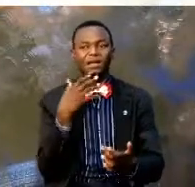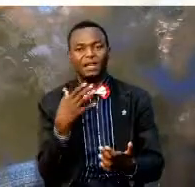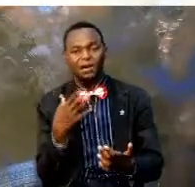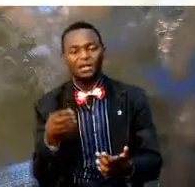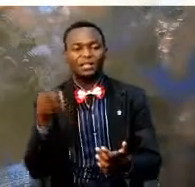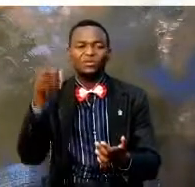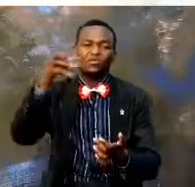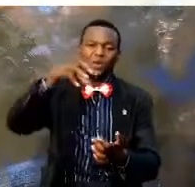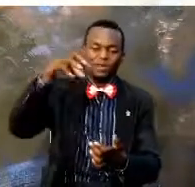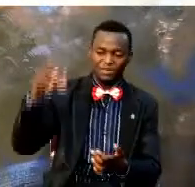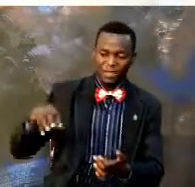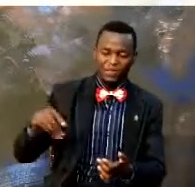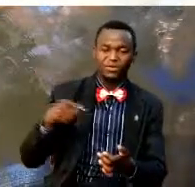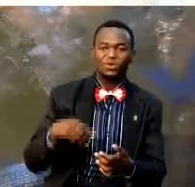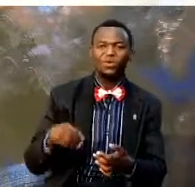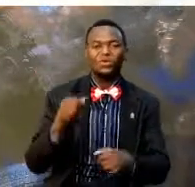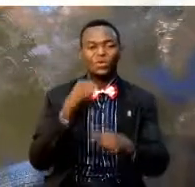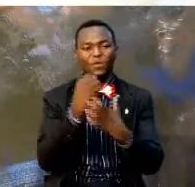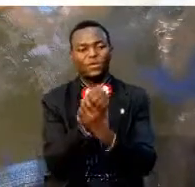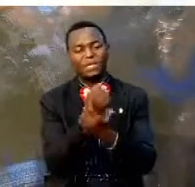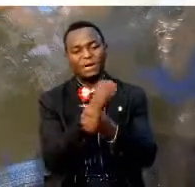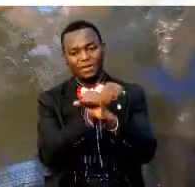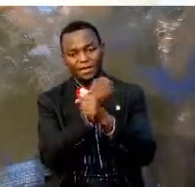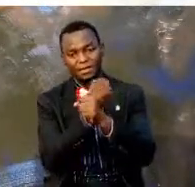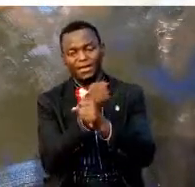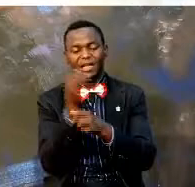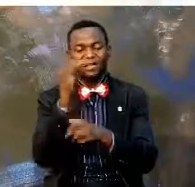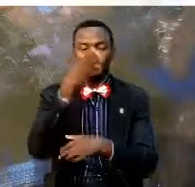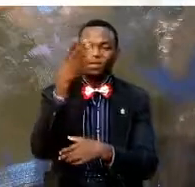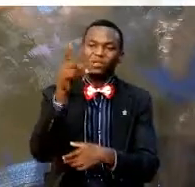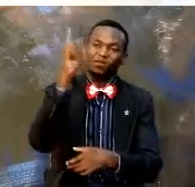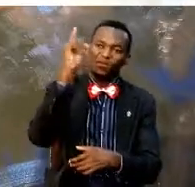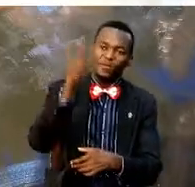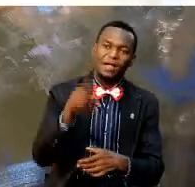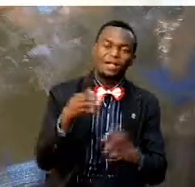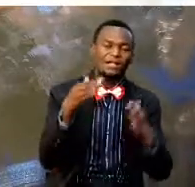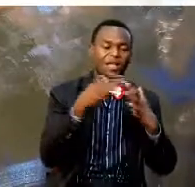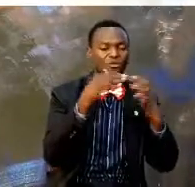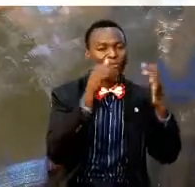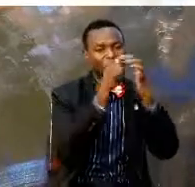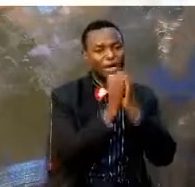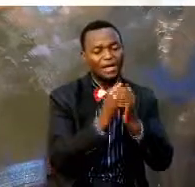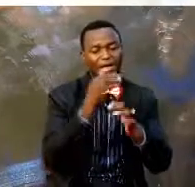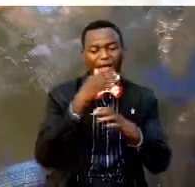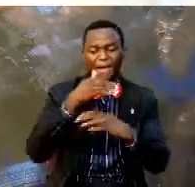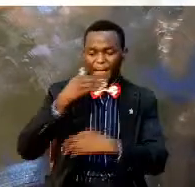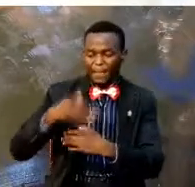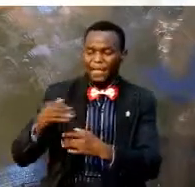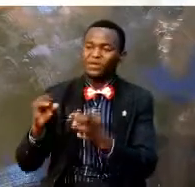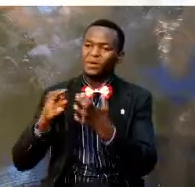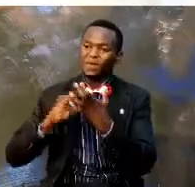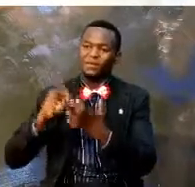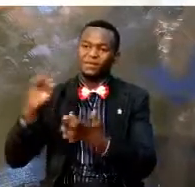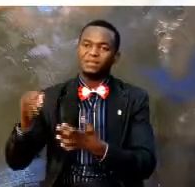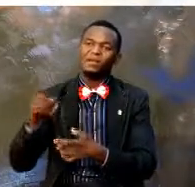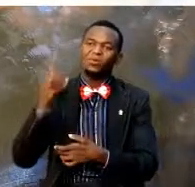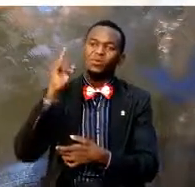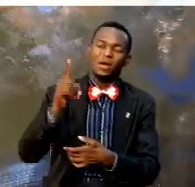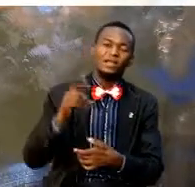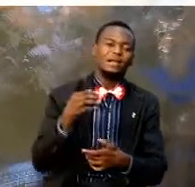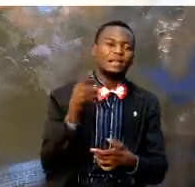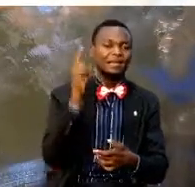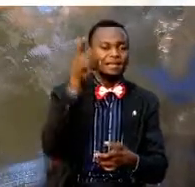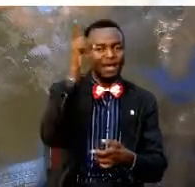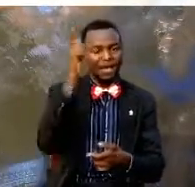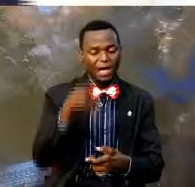sokoni, yuko nawe gerezani jioni hii ya leo, yuko pale kwenye nyumba ya ibada, kando ya mto afiki zangu wala safari yani, akiwa